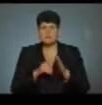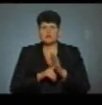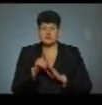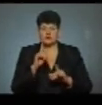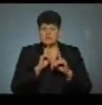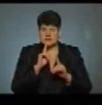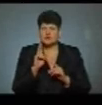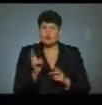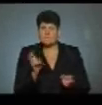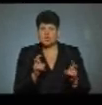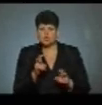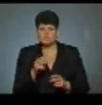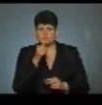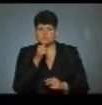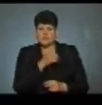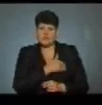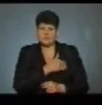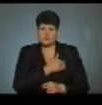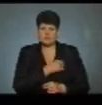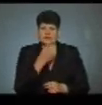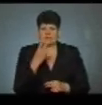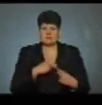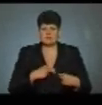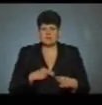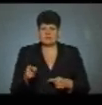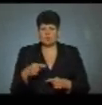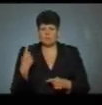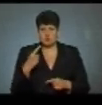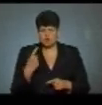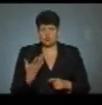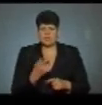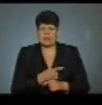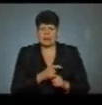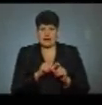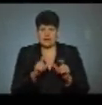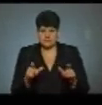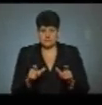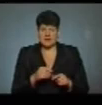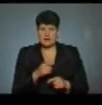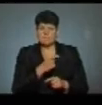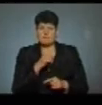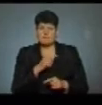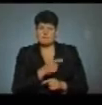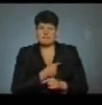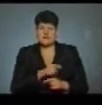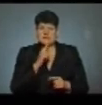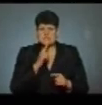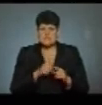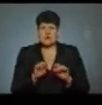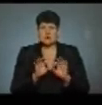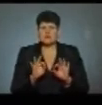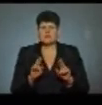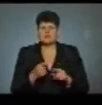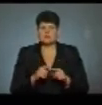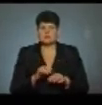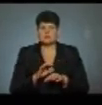сесії всім, хто прийшов, виміряли температуру 3 працівниці Тернопільської обласної університетської лікарні. Медсестра Христина Віцента розповіла, як це